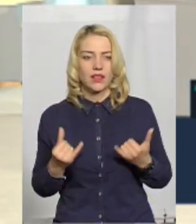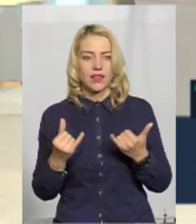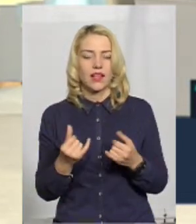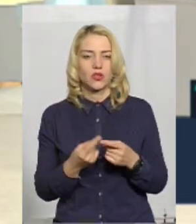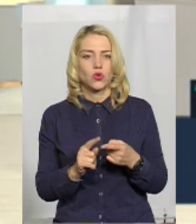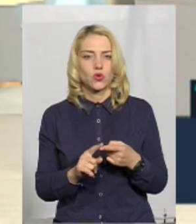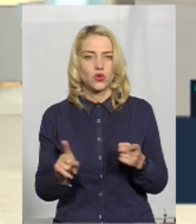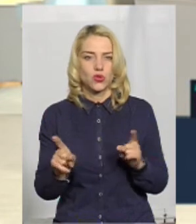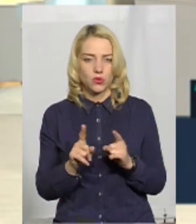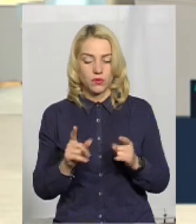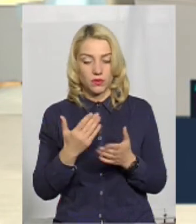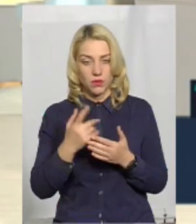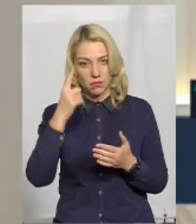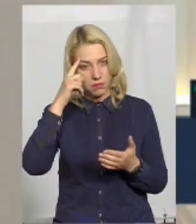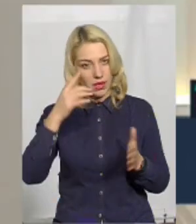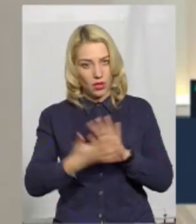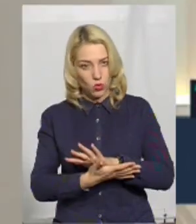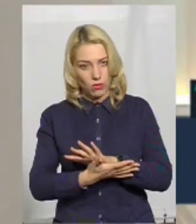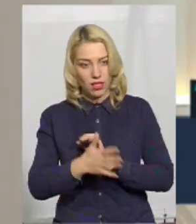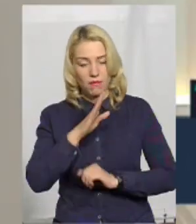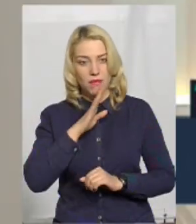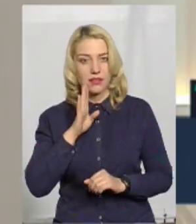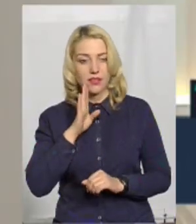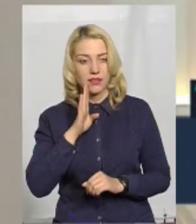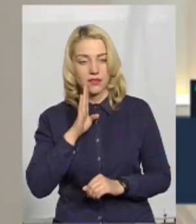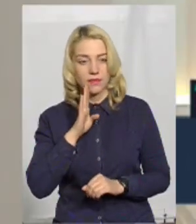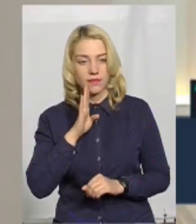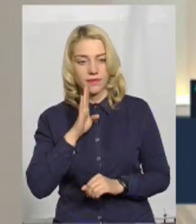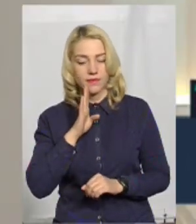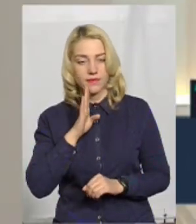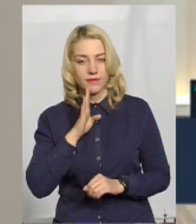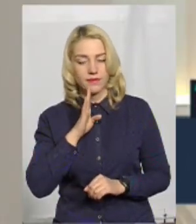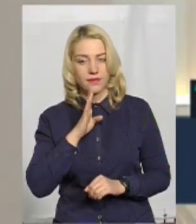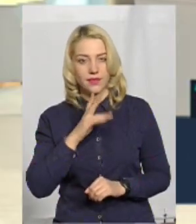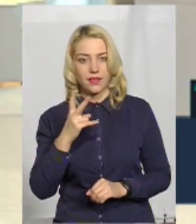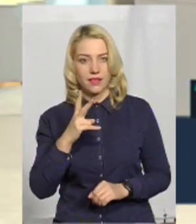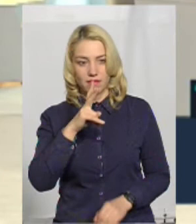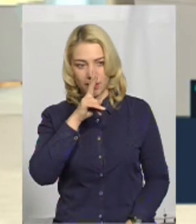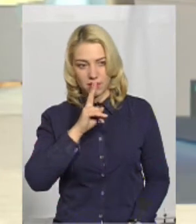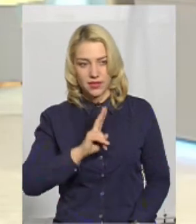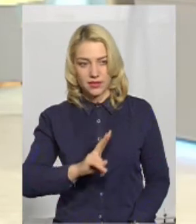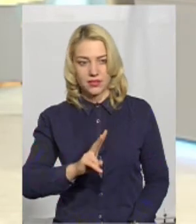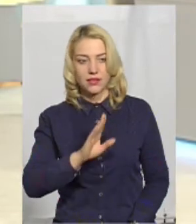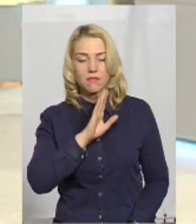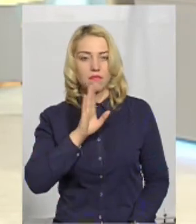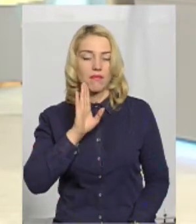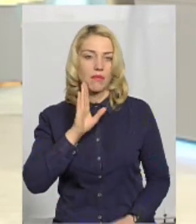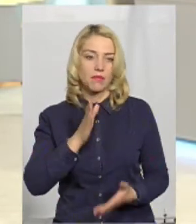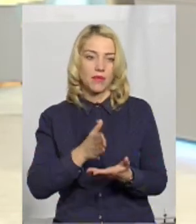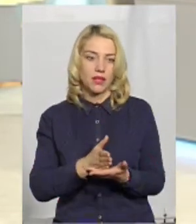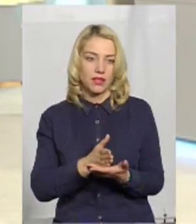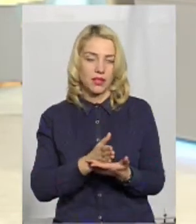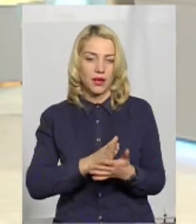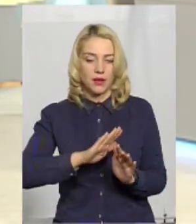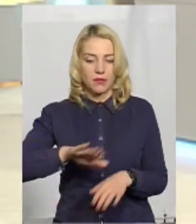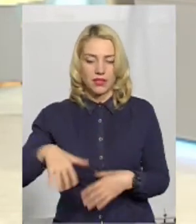щоб... Якщо передумала мати, забрати дитину? 2 місяці мама має